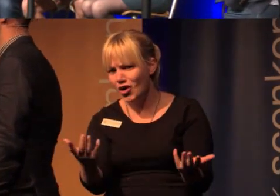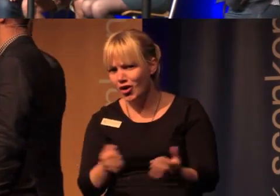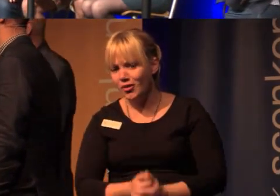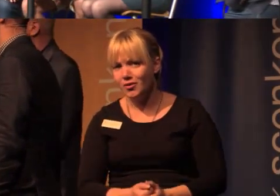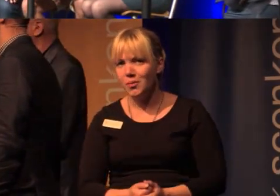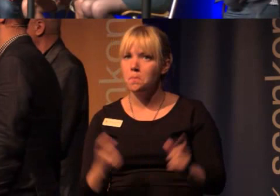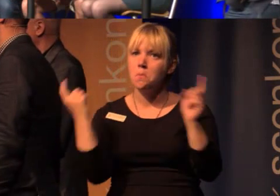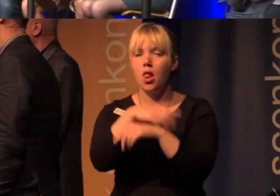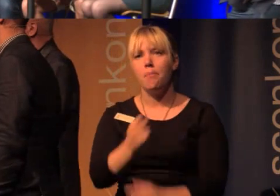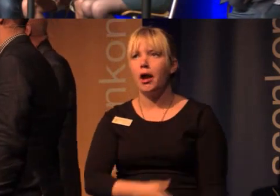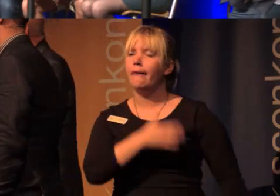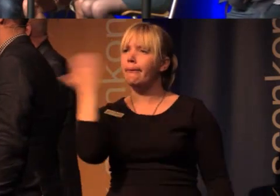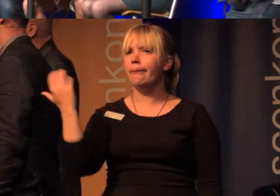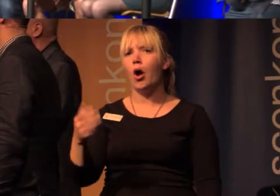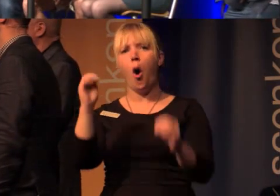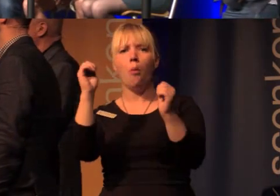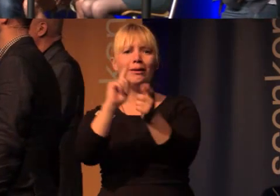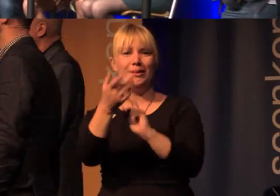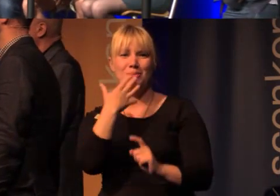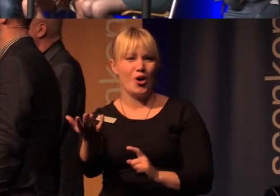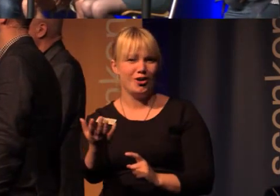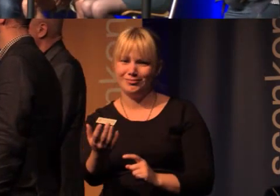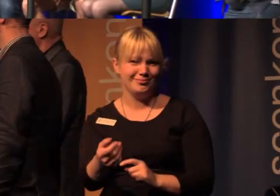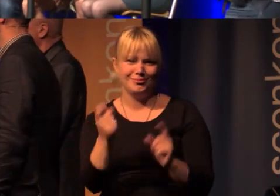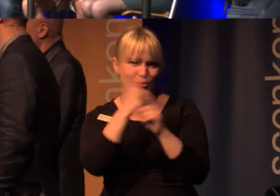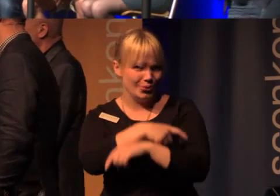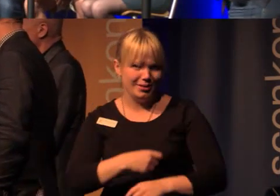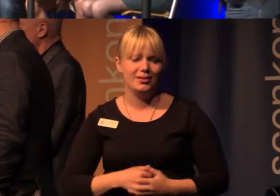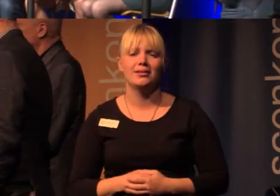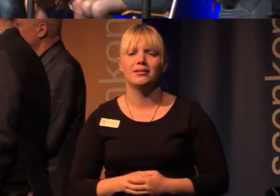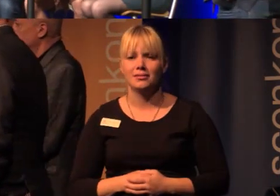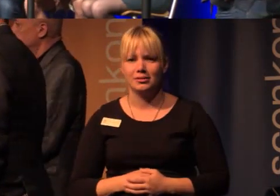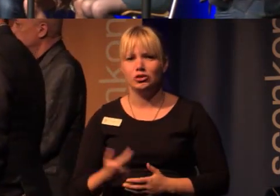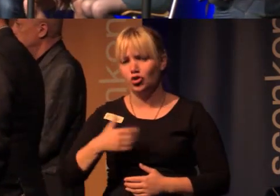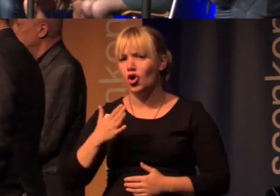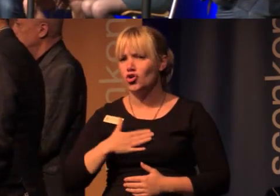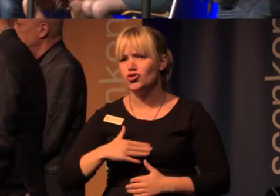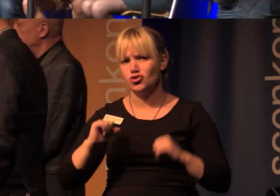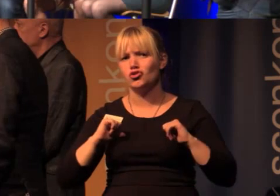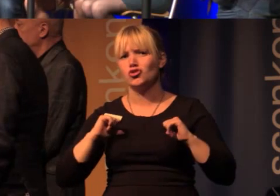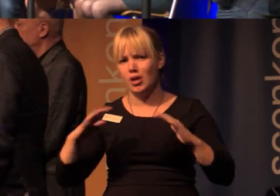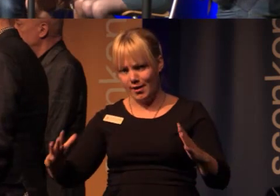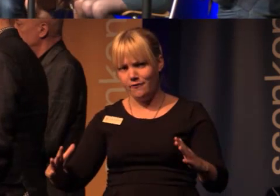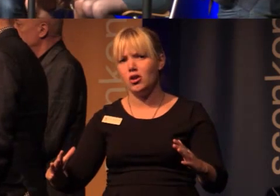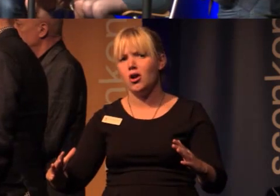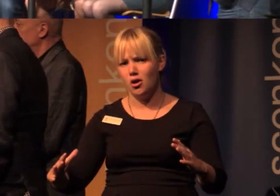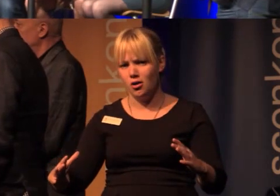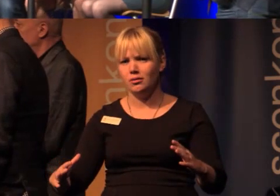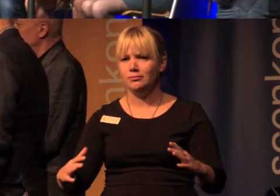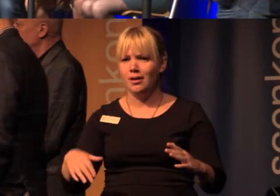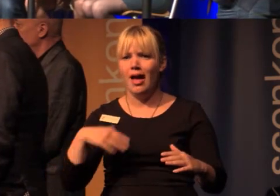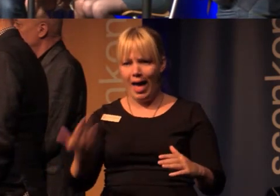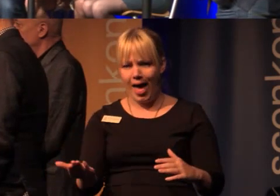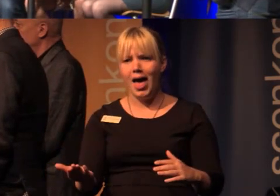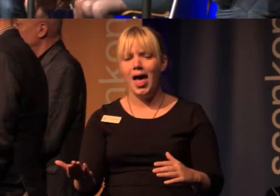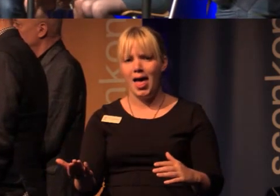någon form av blunda och hoppas kulturpolitik. Och där är det uppenbart att det är en nödvändig och vettig satsning